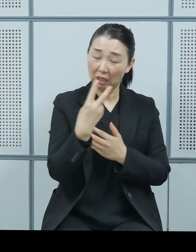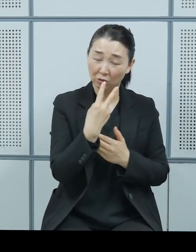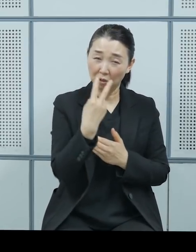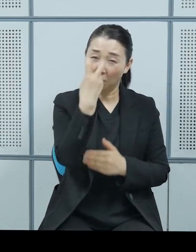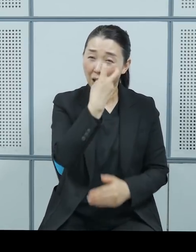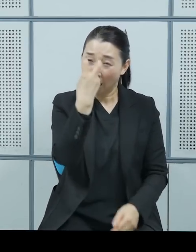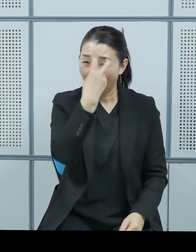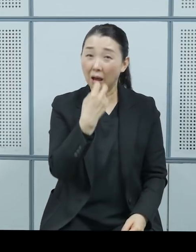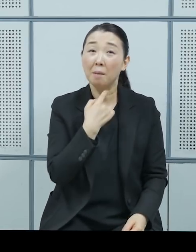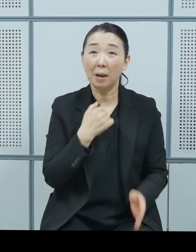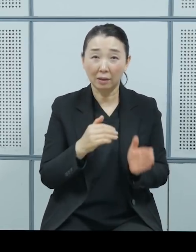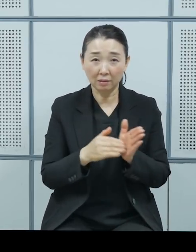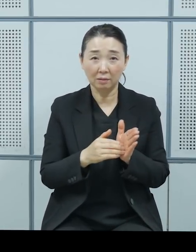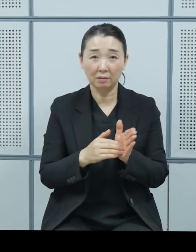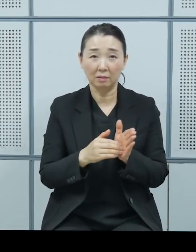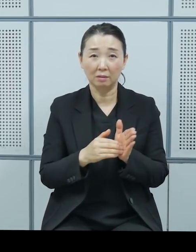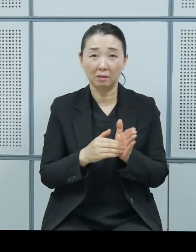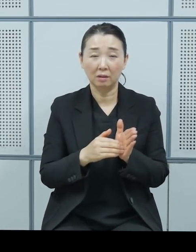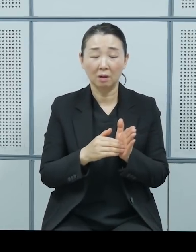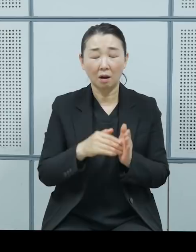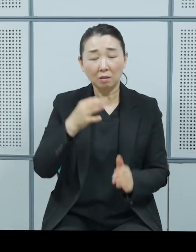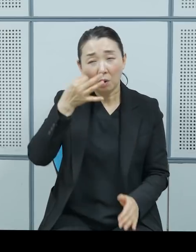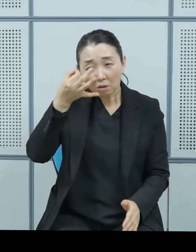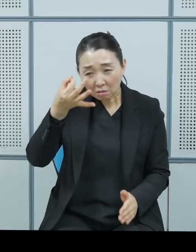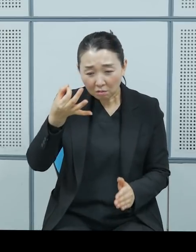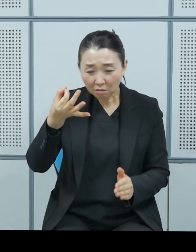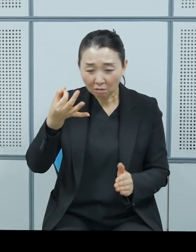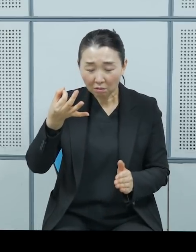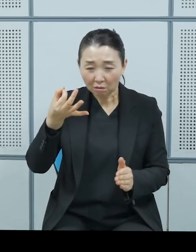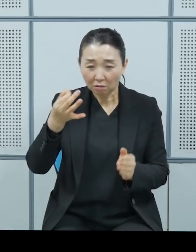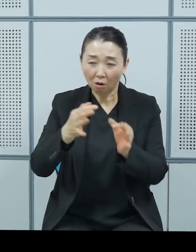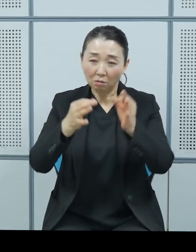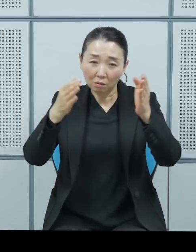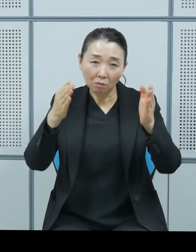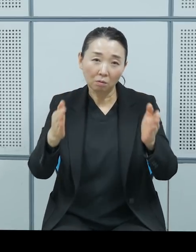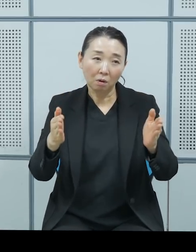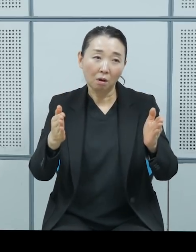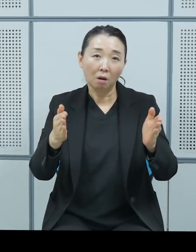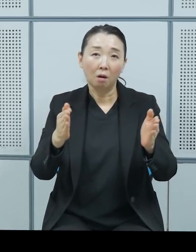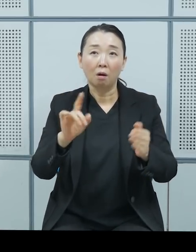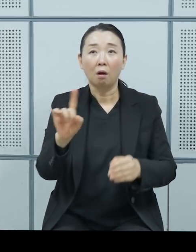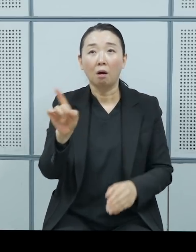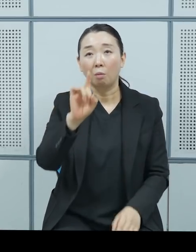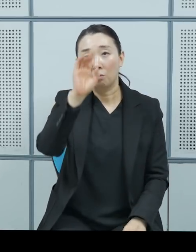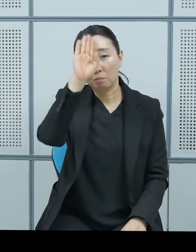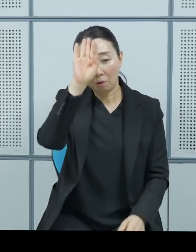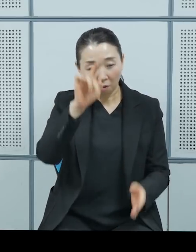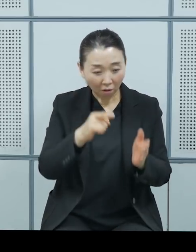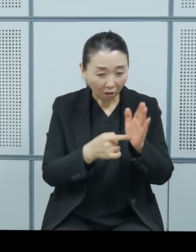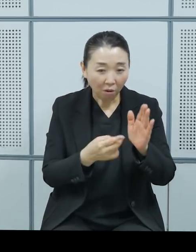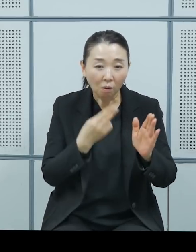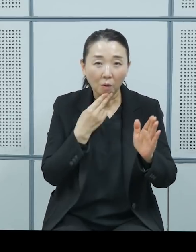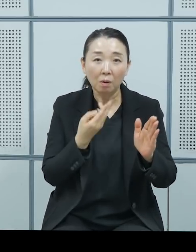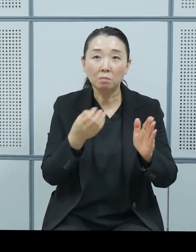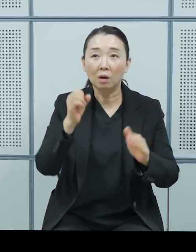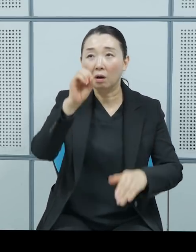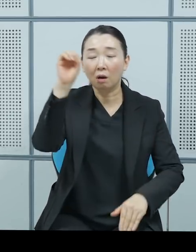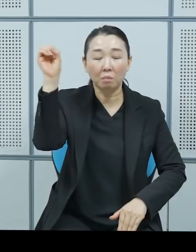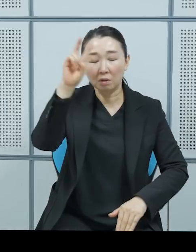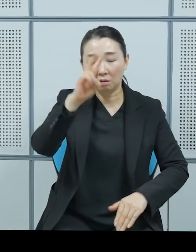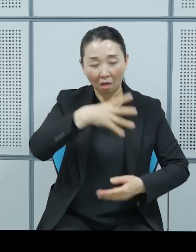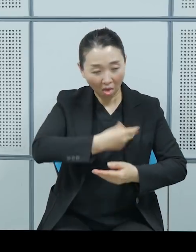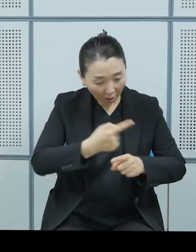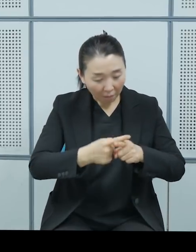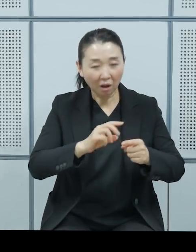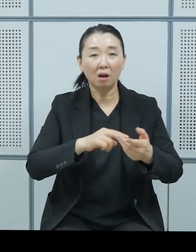메디컬 체크를 하잖아요. 네네. 그 10달 동안 아무런 증상이 없었어요. 아무런 전조도 없는데 갑자기 이렇게 되신